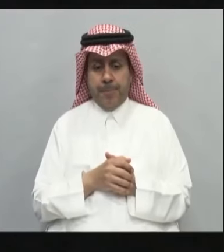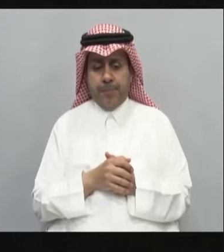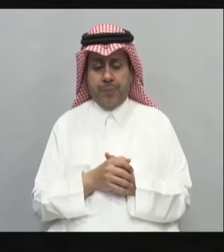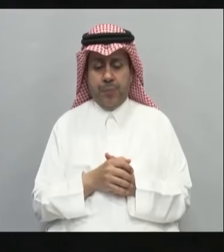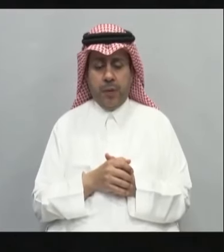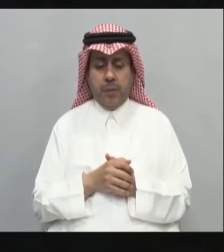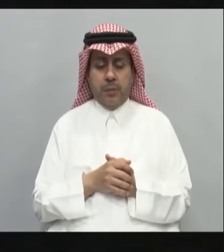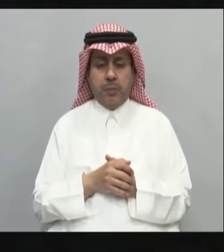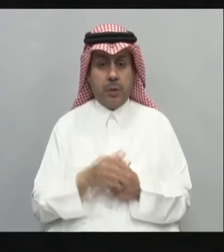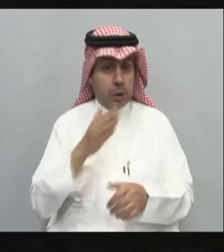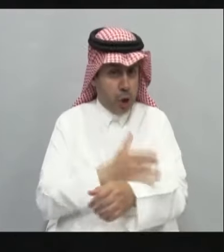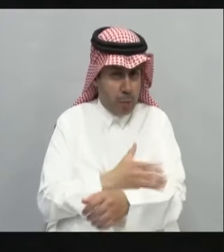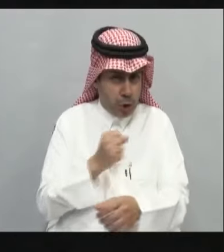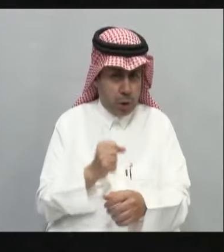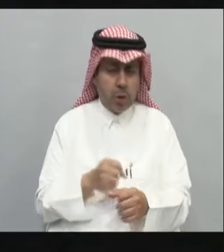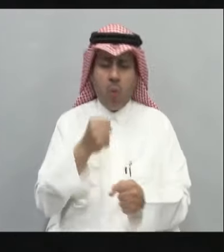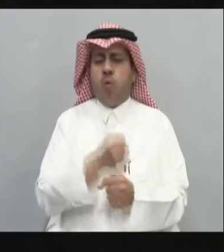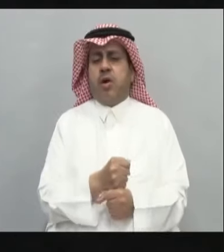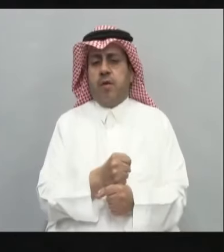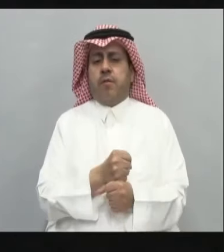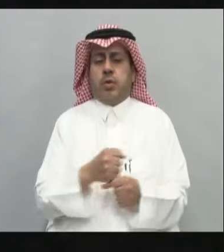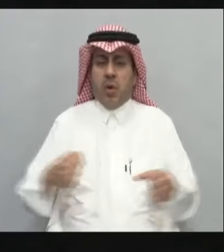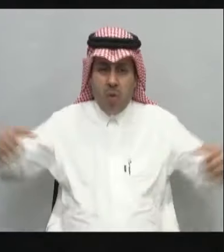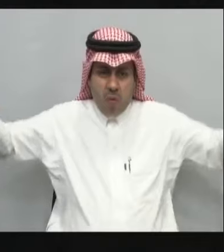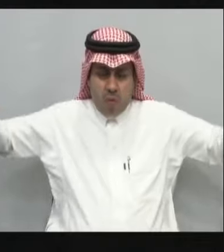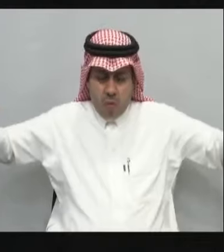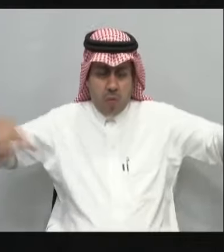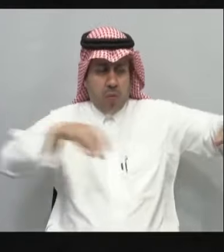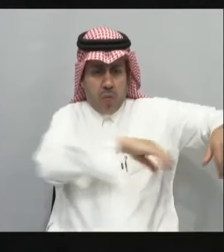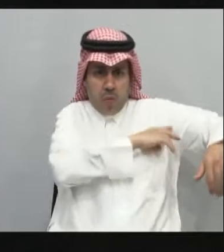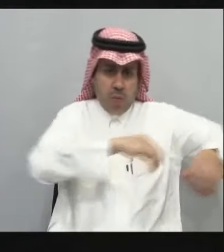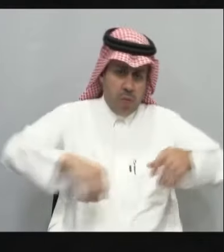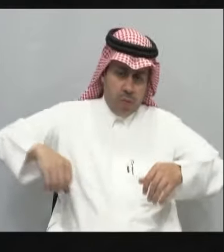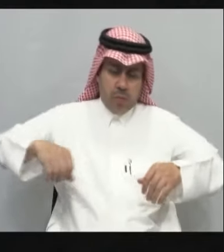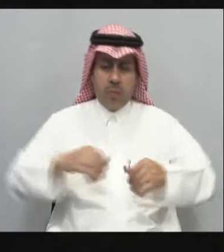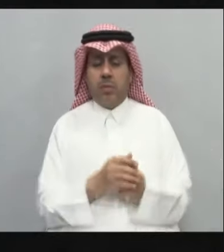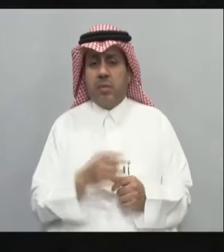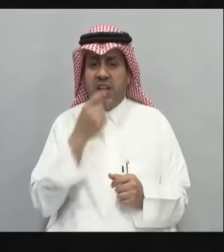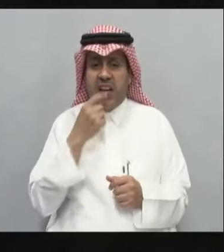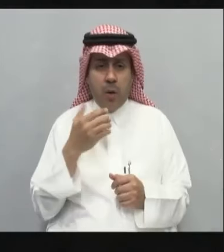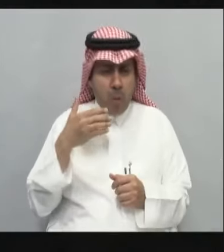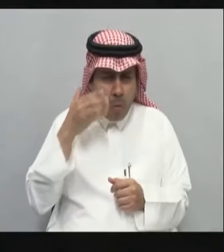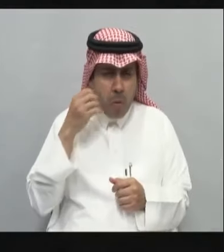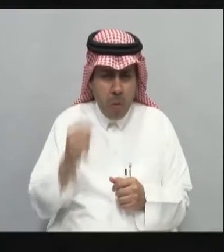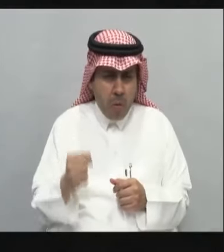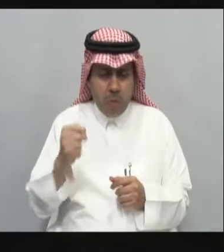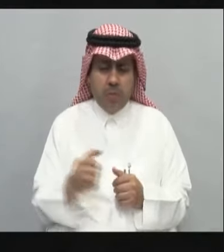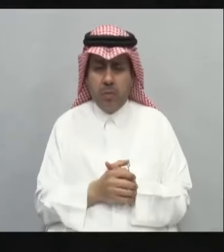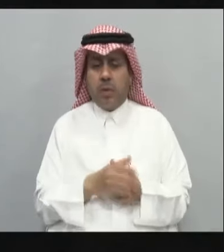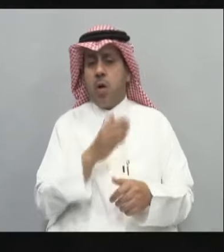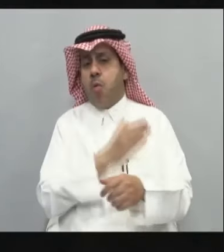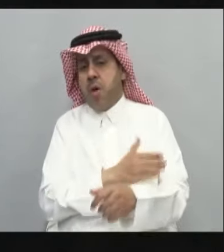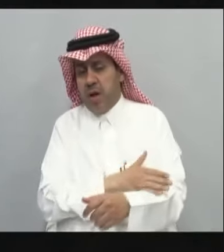رجل عن اليمين وعن اليسار ياتون بذلك الرجل ما بالكم قد يكون كبير في السن او